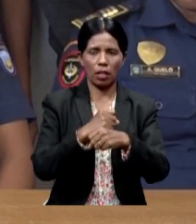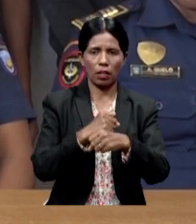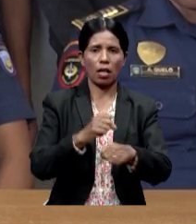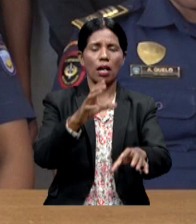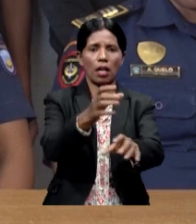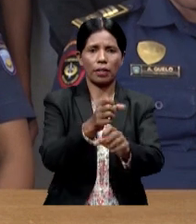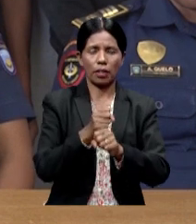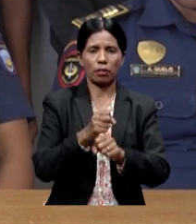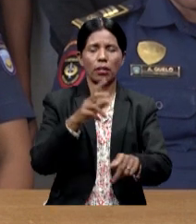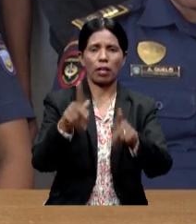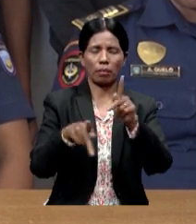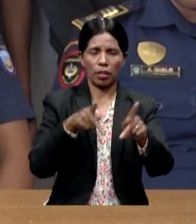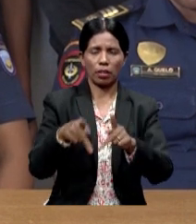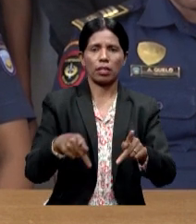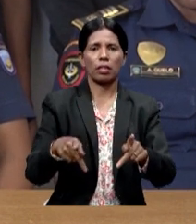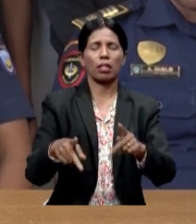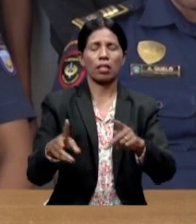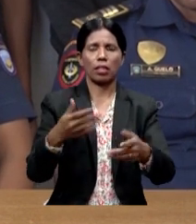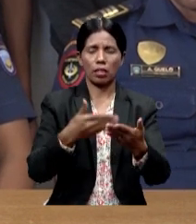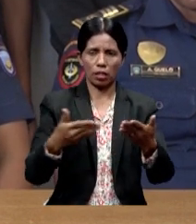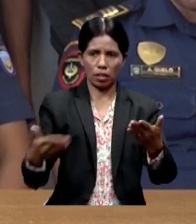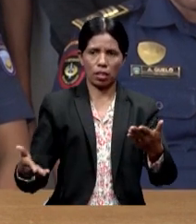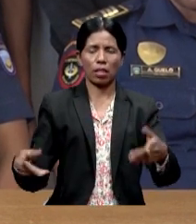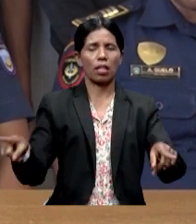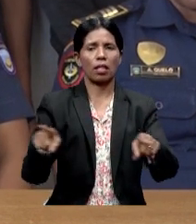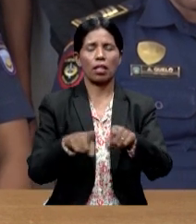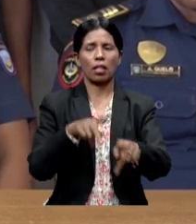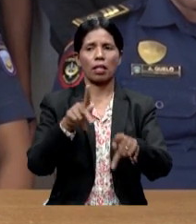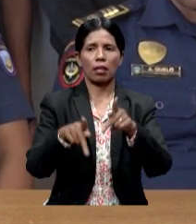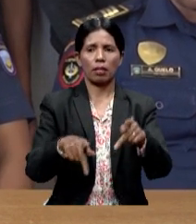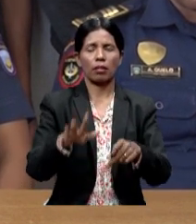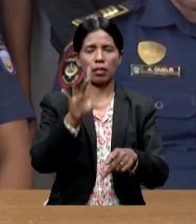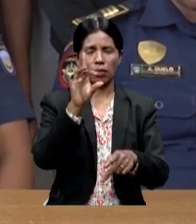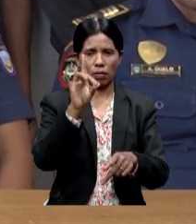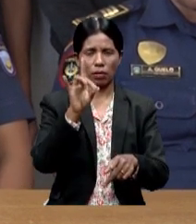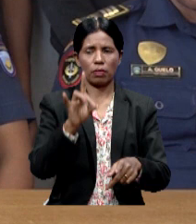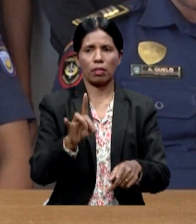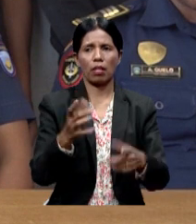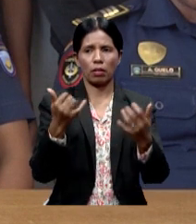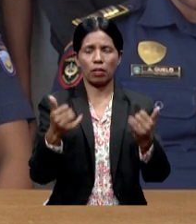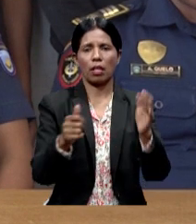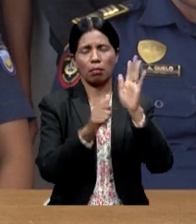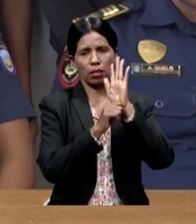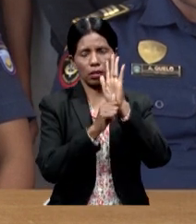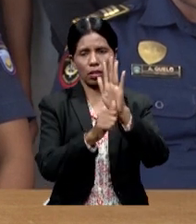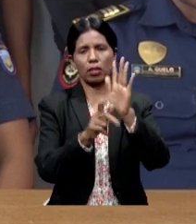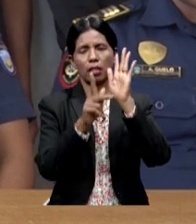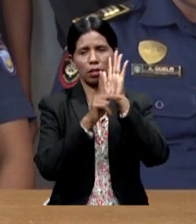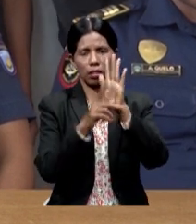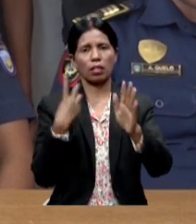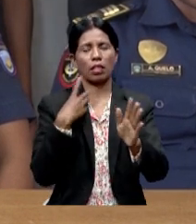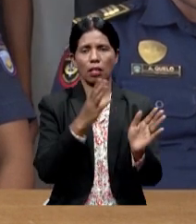bait ini biti masira. Ita ni biti masira iha nain walu, nebe maka gora presenta kesa ona ita halu